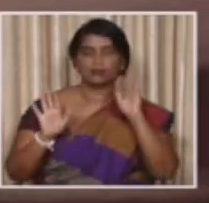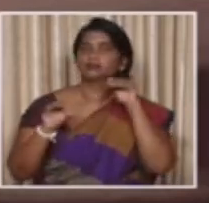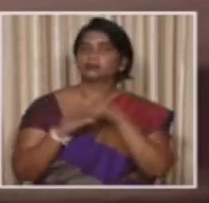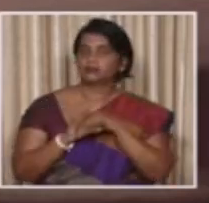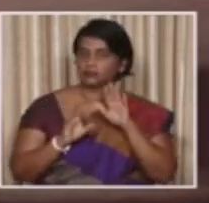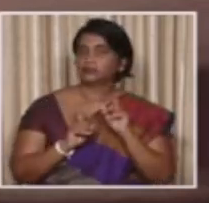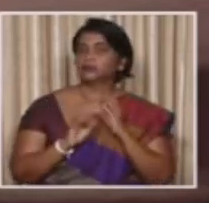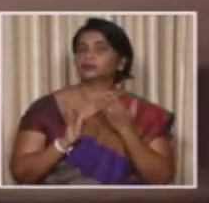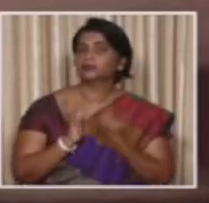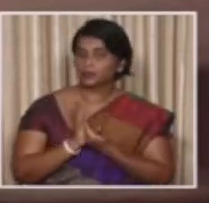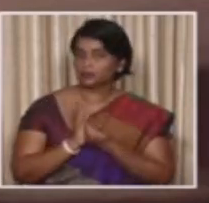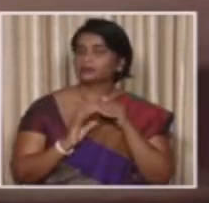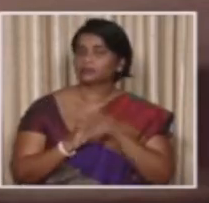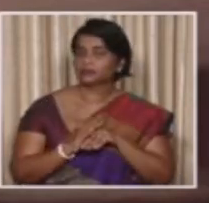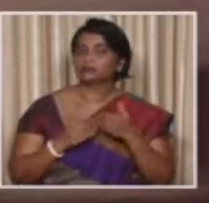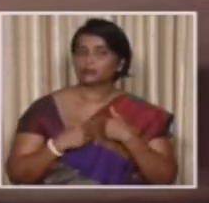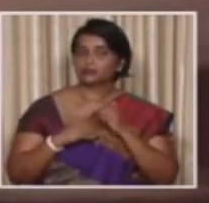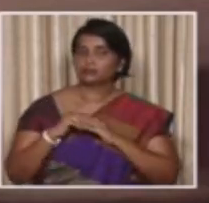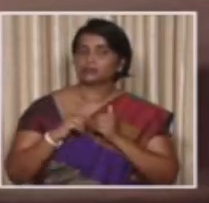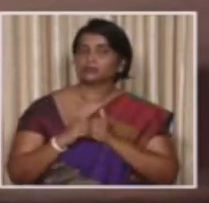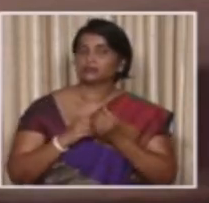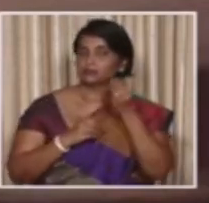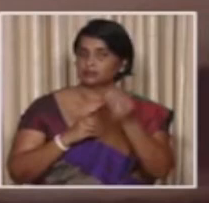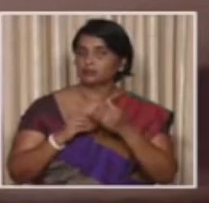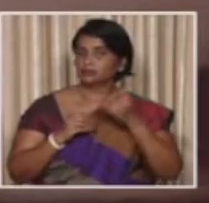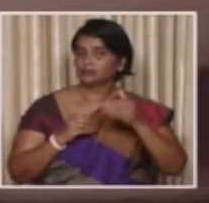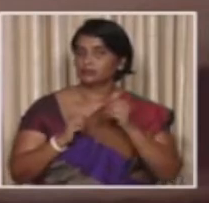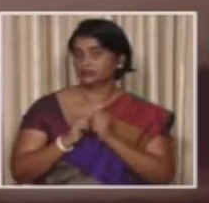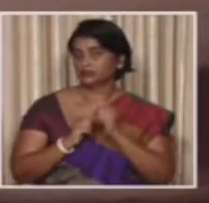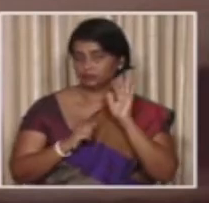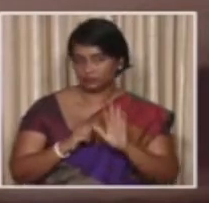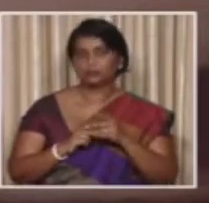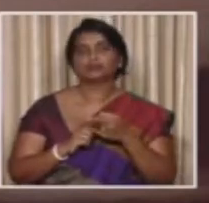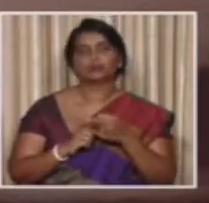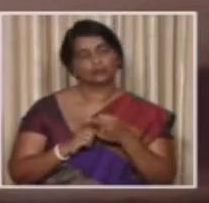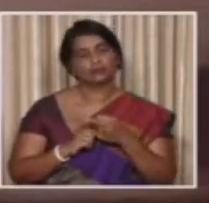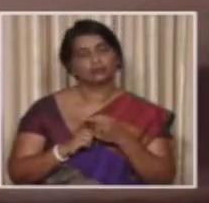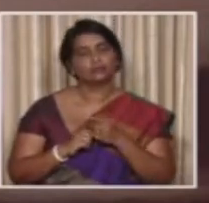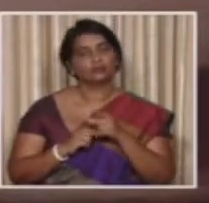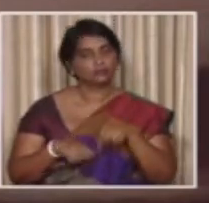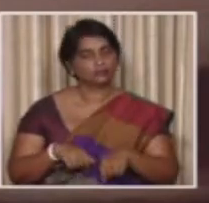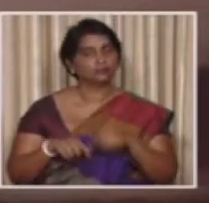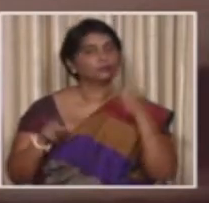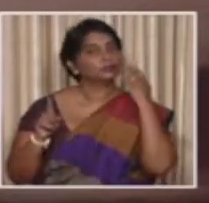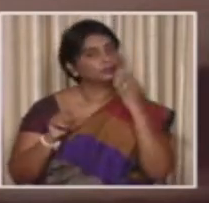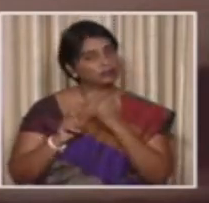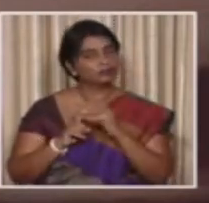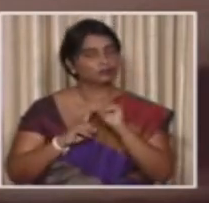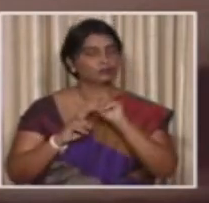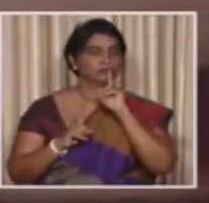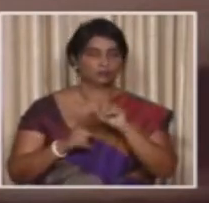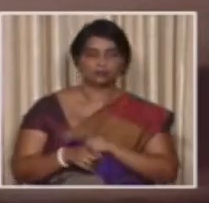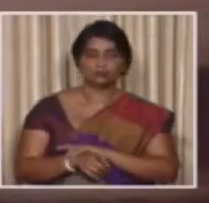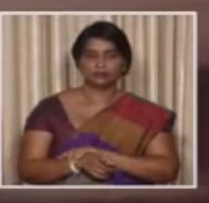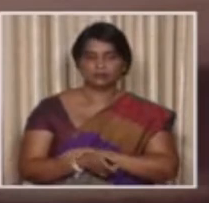කියන ප්‍රතිපත්තියේ ඉඳලා තමයි අපි මේ තනතුරු ලබා දෙන්න ඉදිරි කාලයේදී කටයුතු කරන්න කියන එක මේ සම්බන්ධයෙන් මේ සභාව දැනුවත්